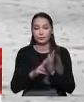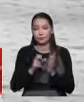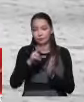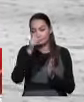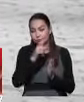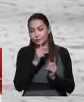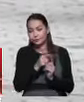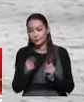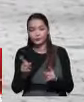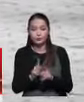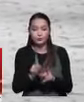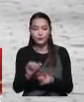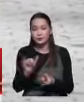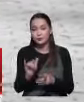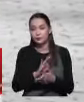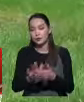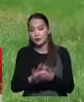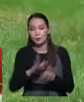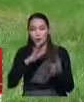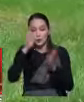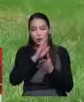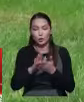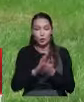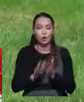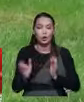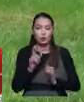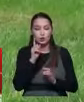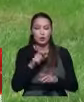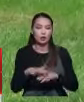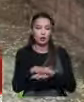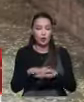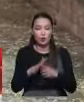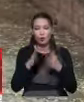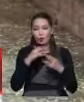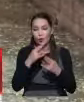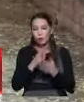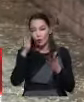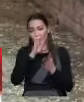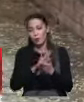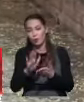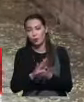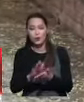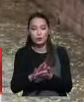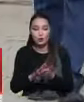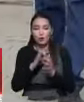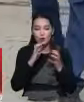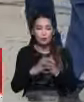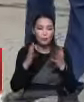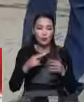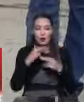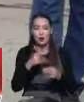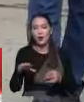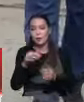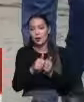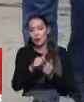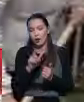рет сенбілік өткізген экологиялық шараға студент жастар ерекше көңіл бөліп отыр. Қоршаған ортаны қорғау, тазалық сақтау әрі саналы адамның міндеті дейді